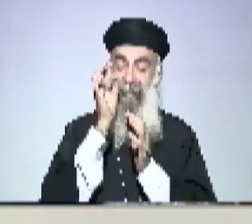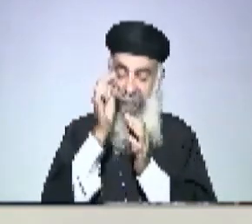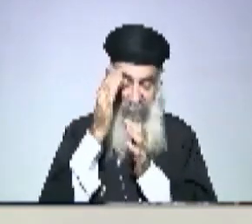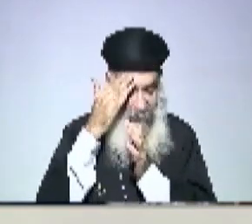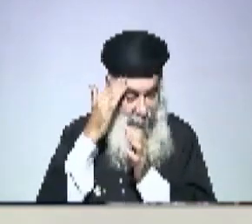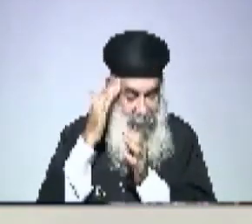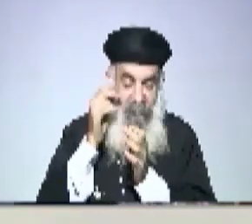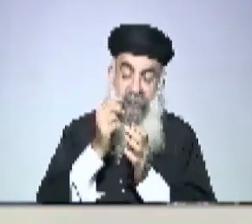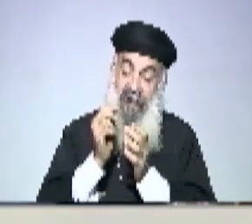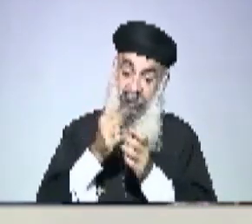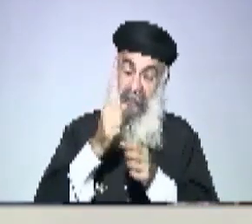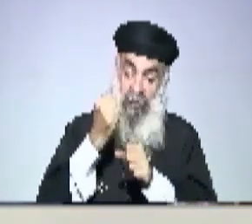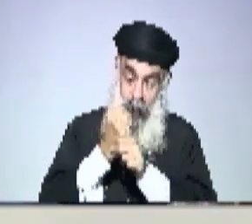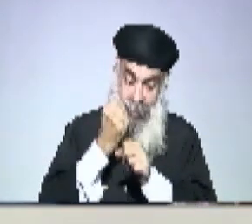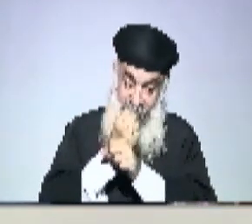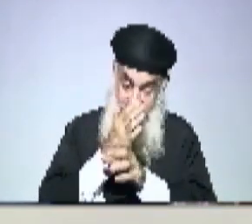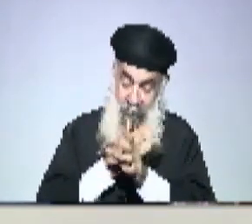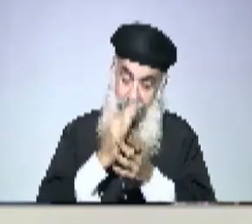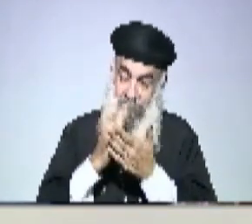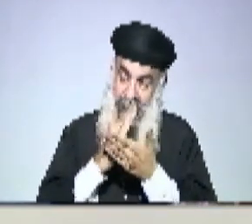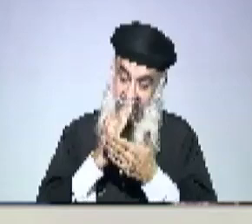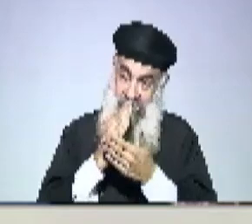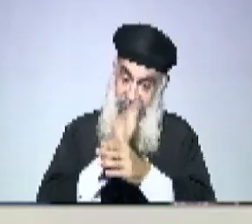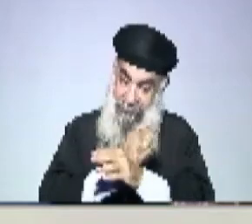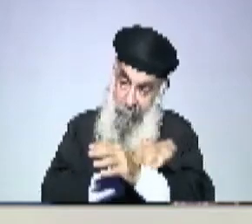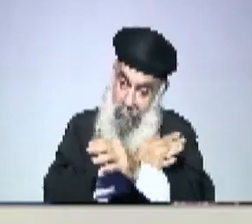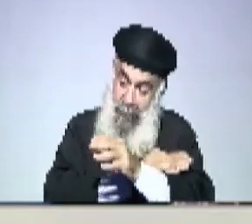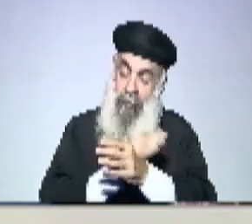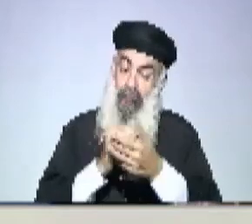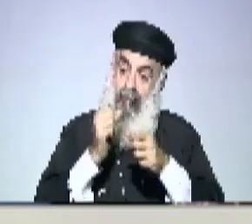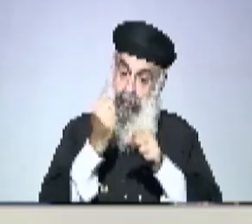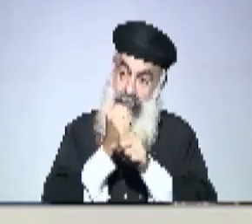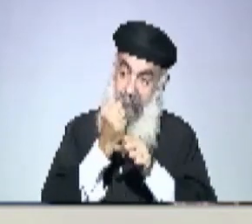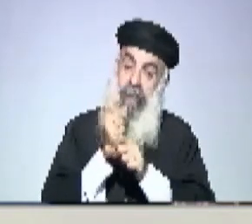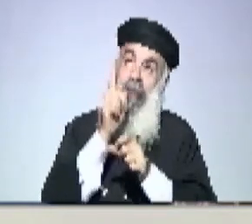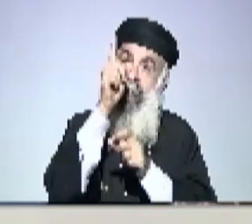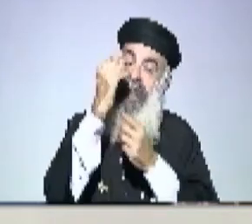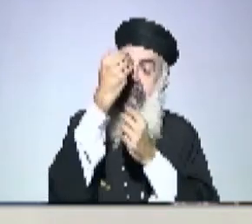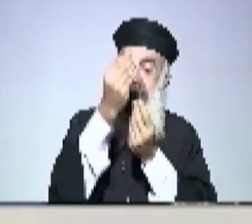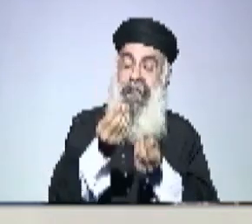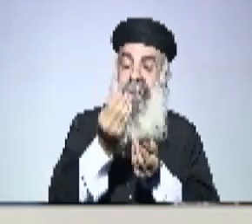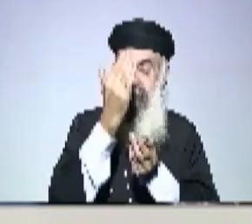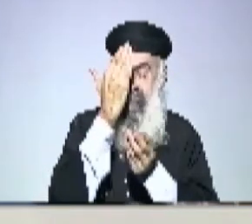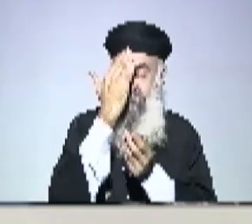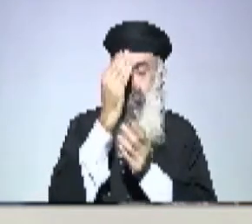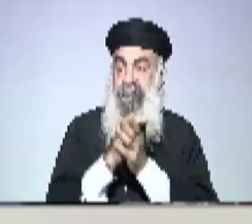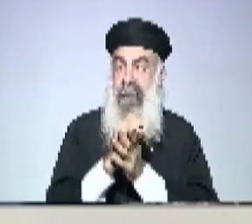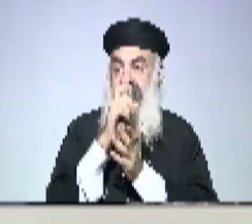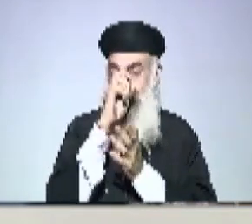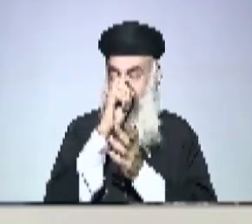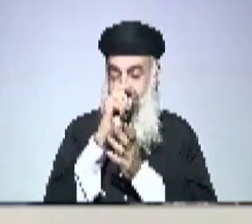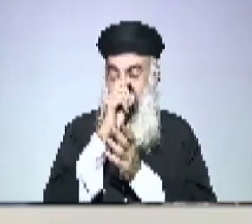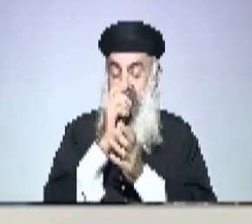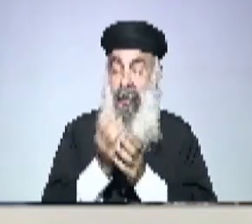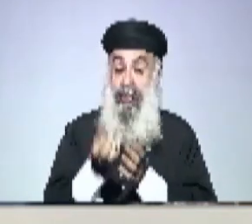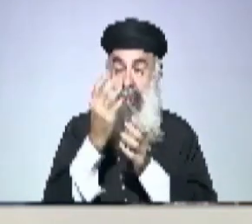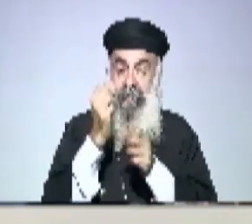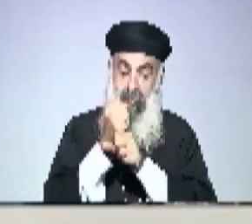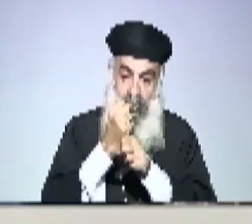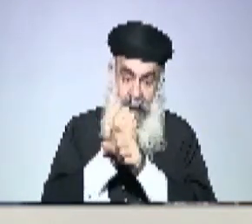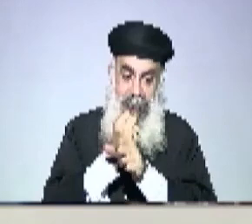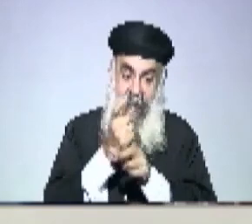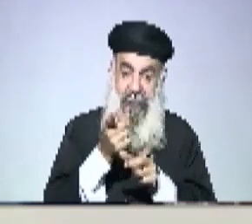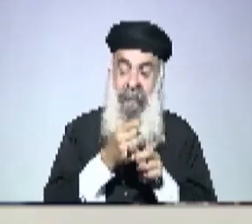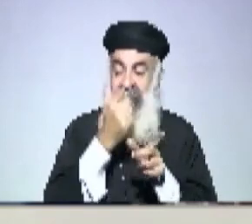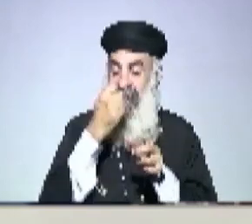يجاهد والله يعطي نعمته عشان كده احنا بنصلي ا الفلاح قايم شغال لكن انا في